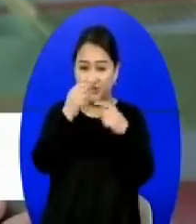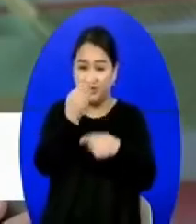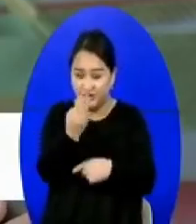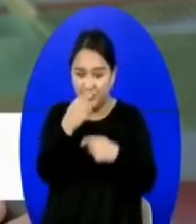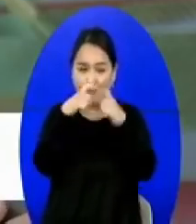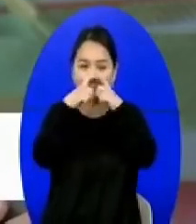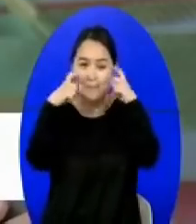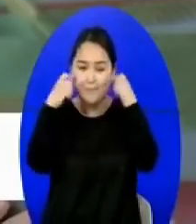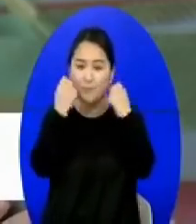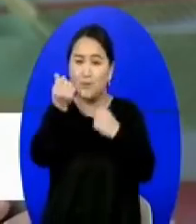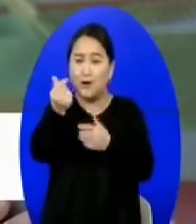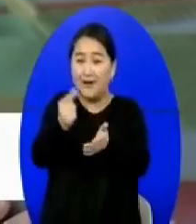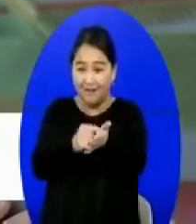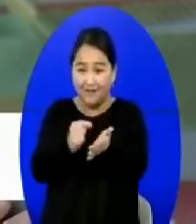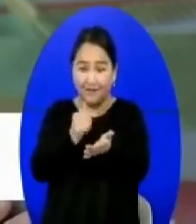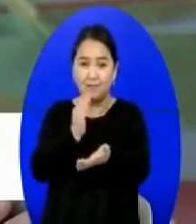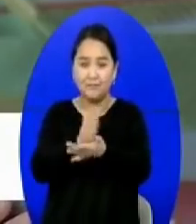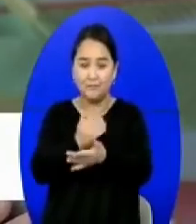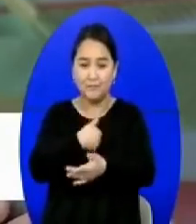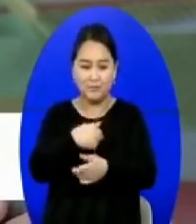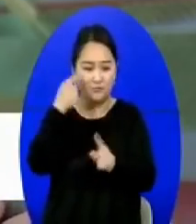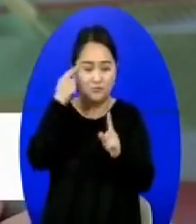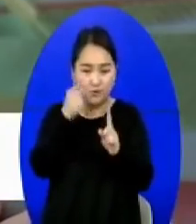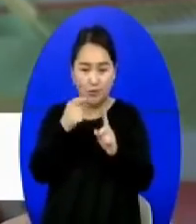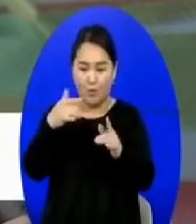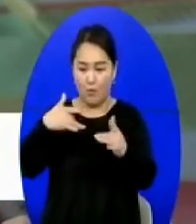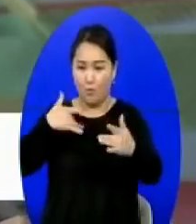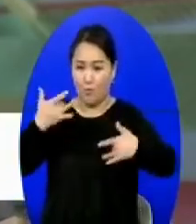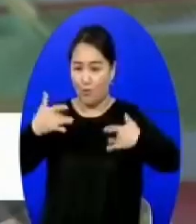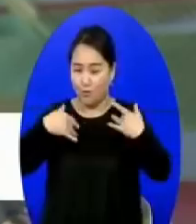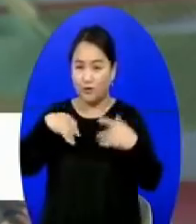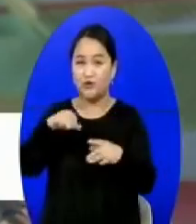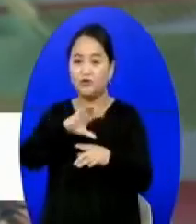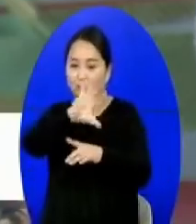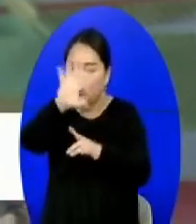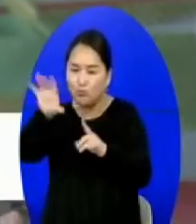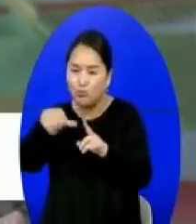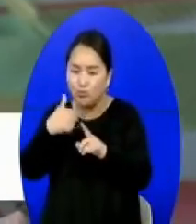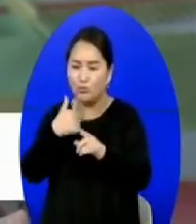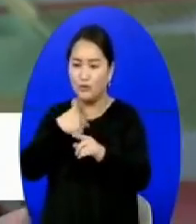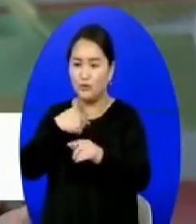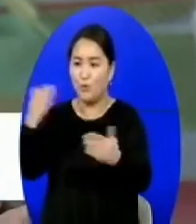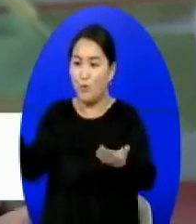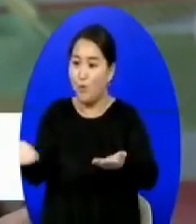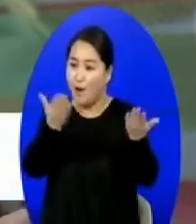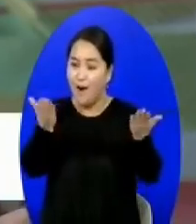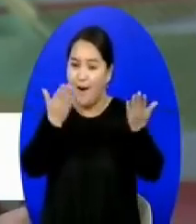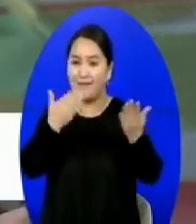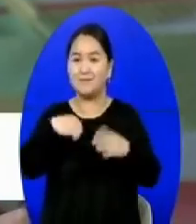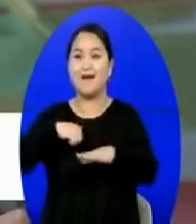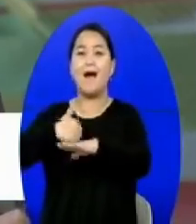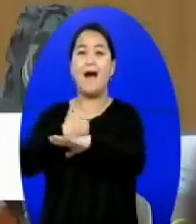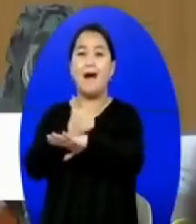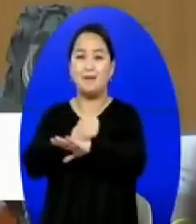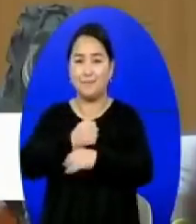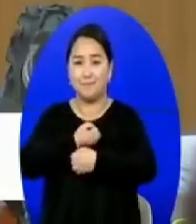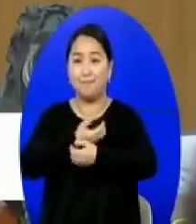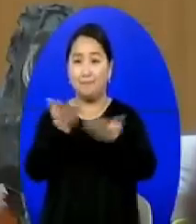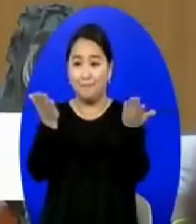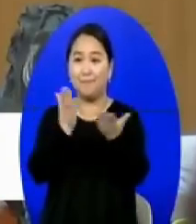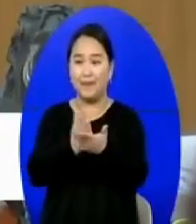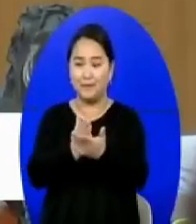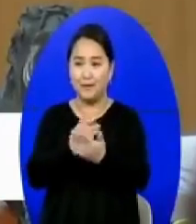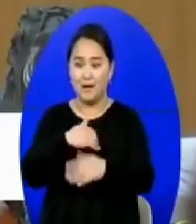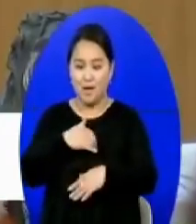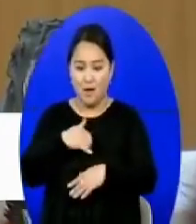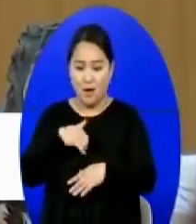нарт хэрэгтэй байна те. Тийм учраас ингээ энийг урлаг соёлынхноосоо төвчлэн урайлж энийг ингээ аян болгож зарлж байгаа юм аа. Цус үндэстэн